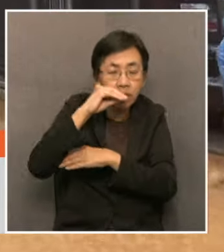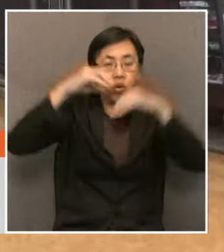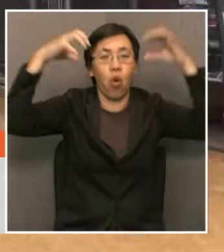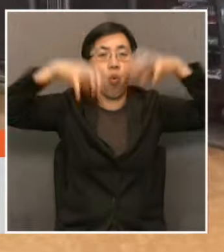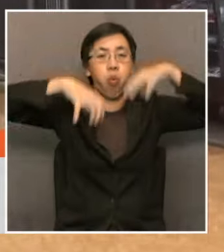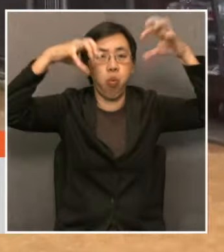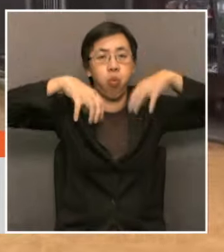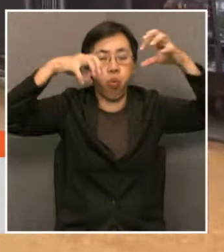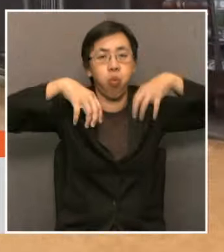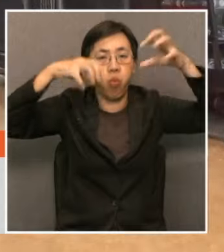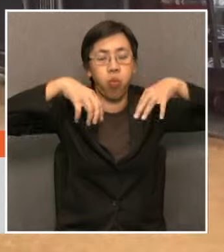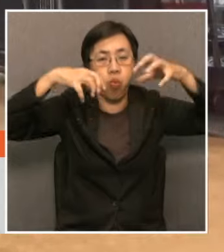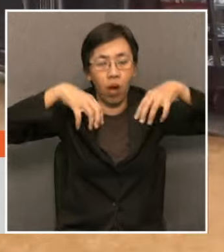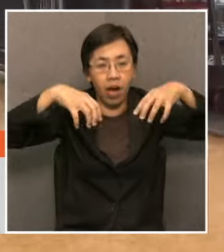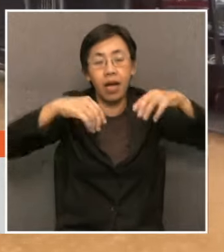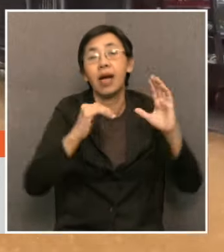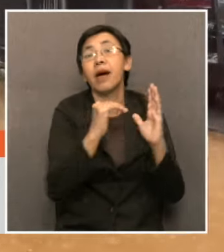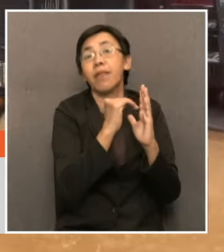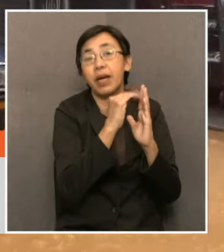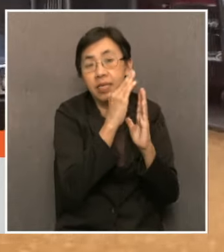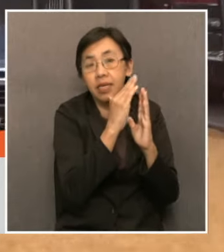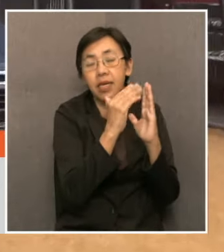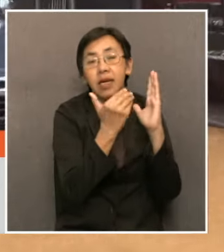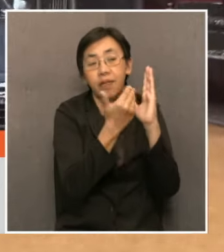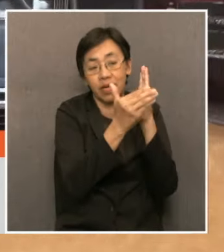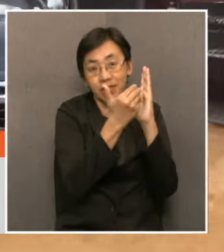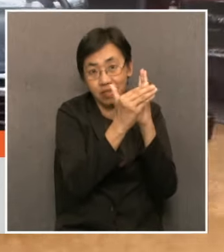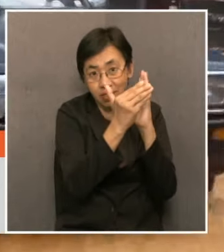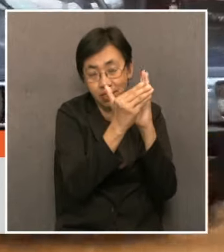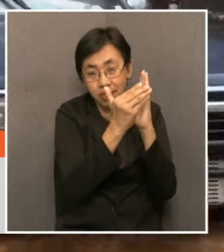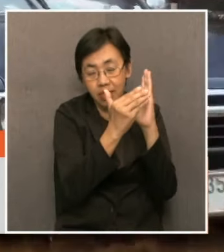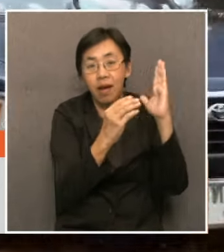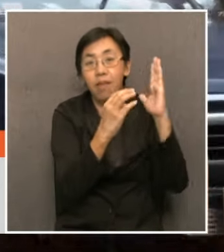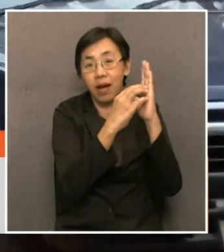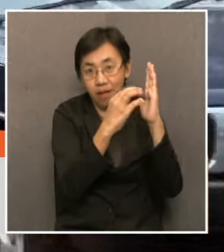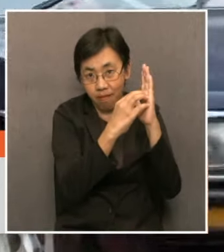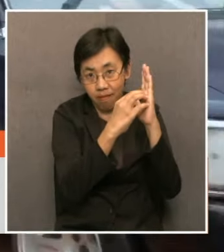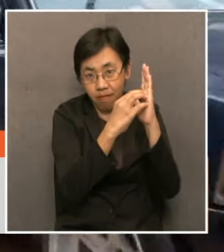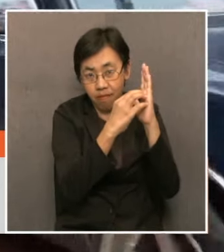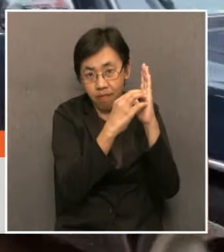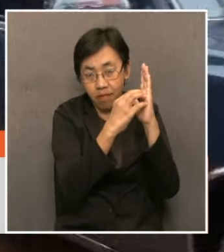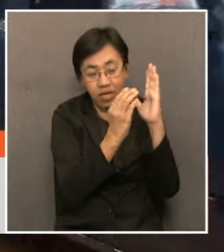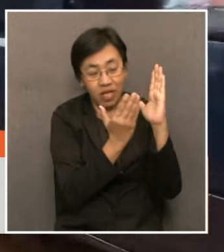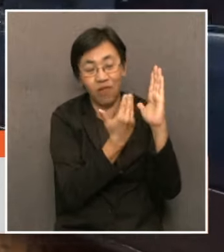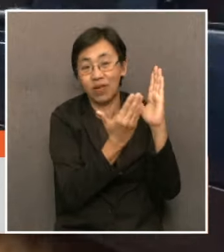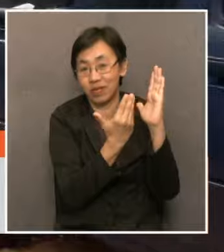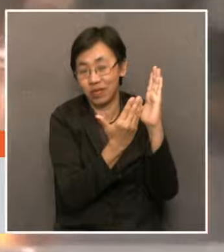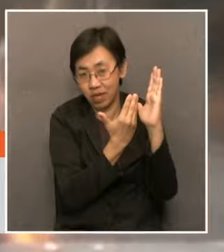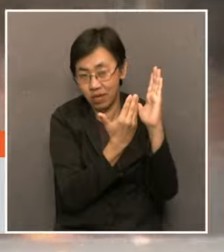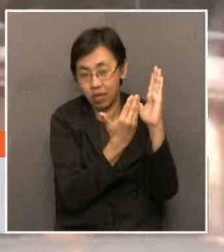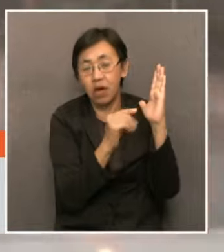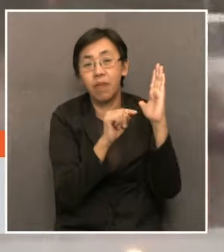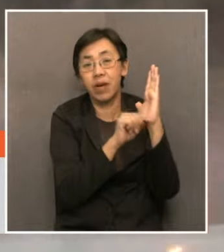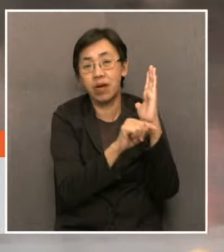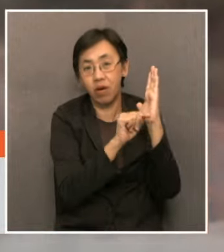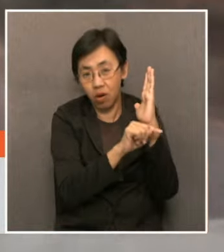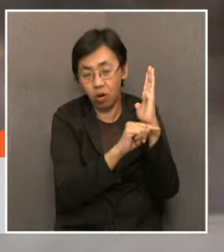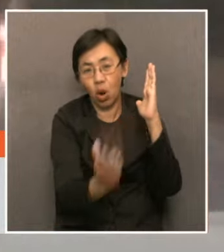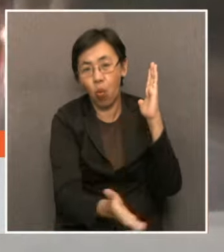กบางแห่งบริเวณภาคเหนือภาคอีสานตอนบนและภาคกลางทางด้านตะวันตกภาคตะวันออกด้านรับม